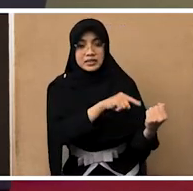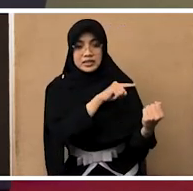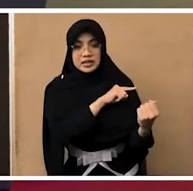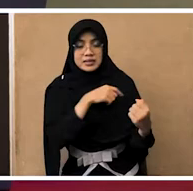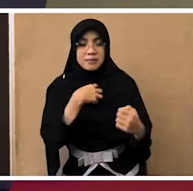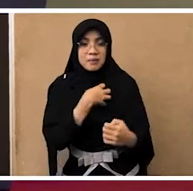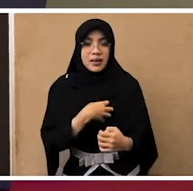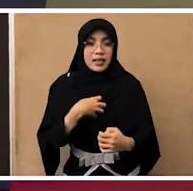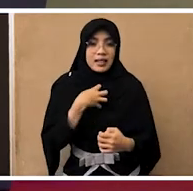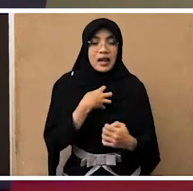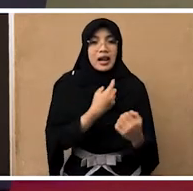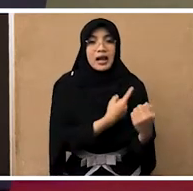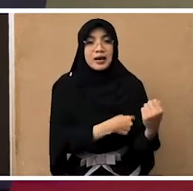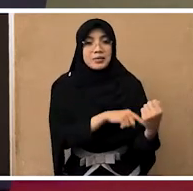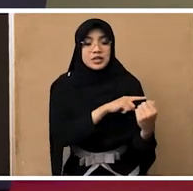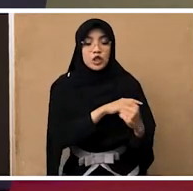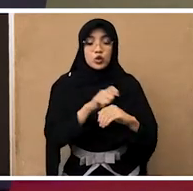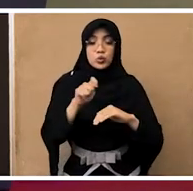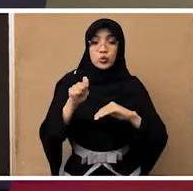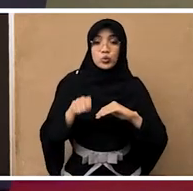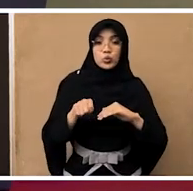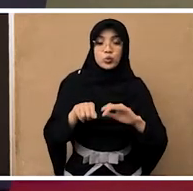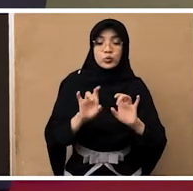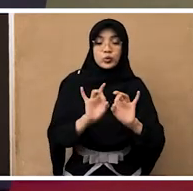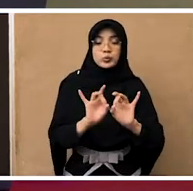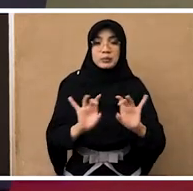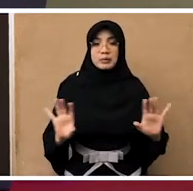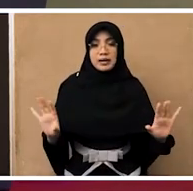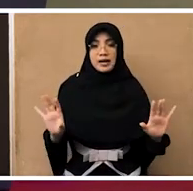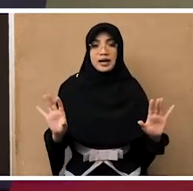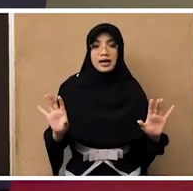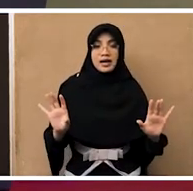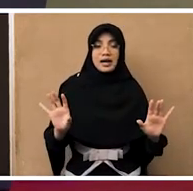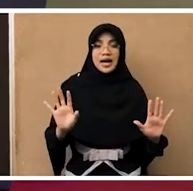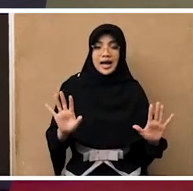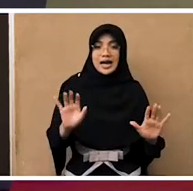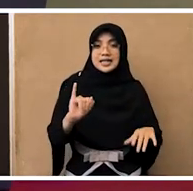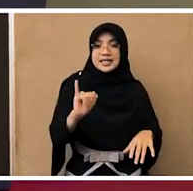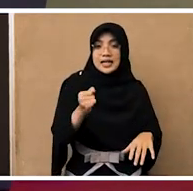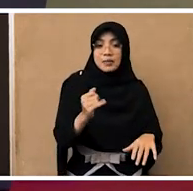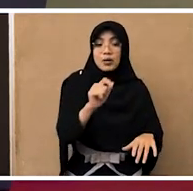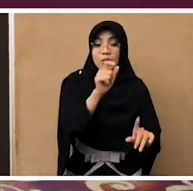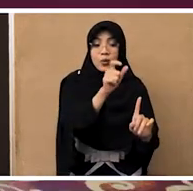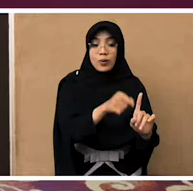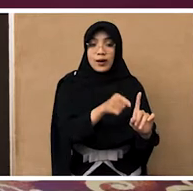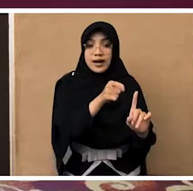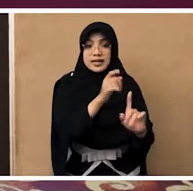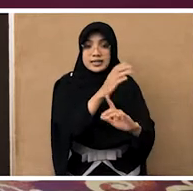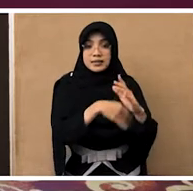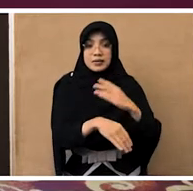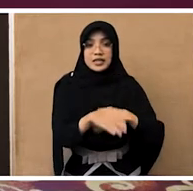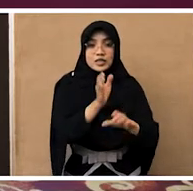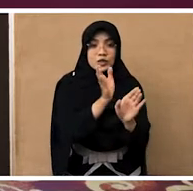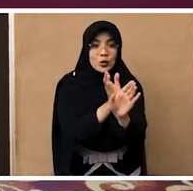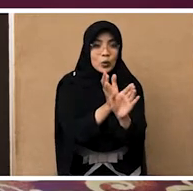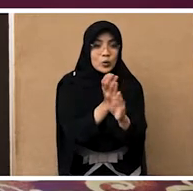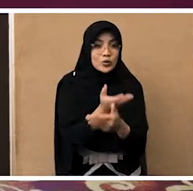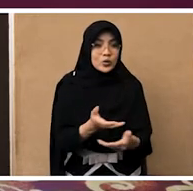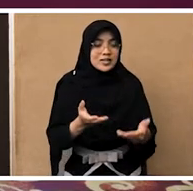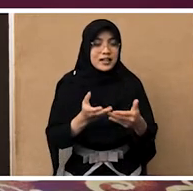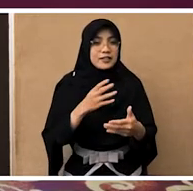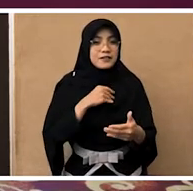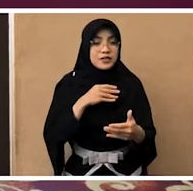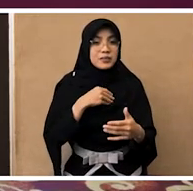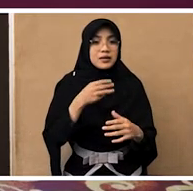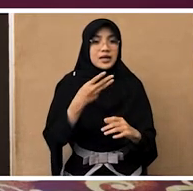mental dan kapasitas hukum itu berbeda jadi penyandang disabilitasi ke sosial sifatnya